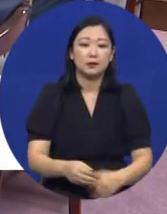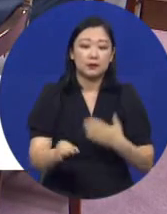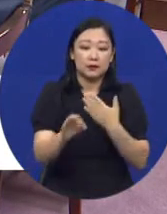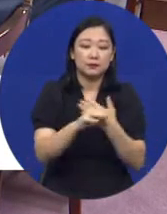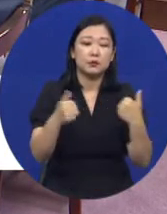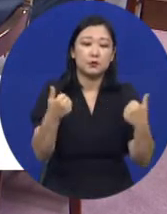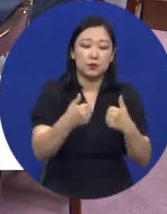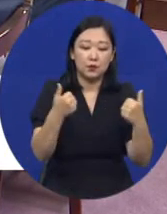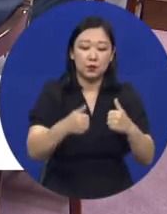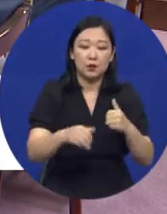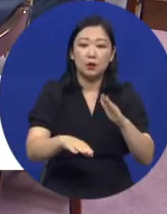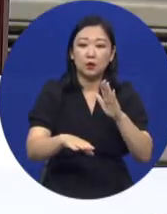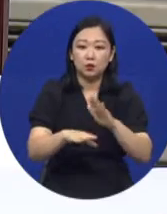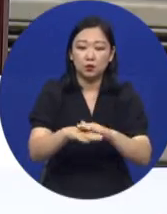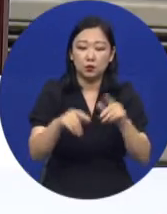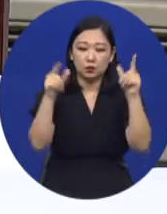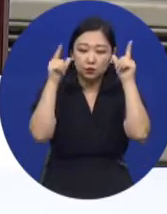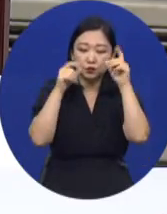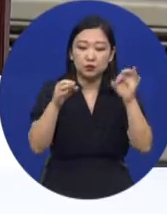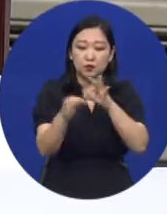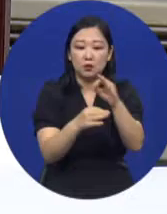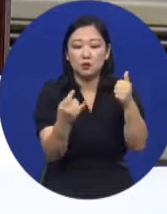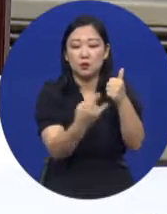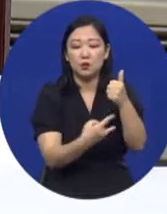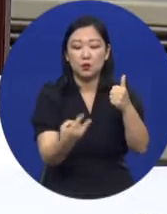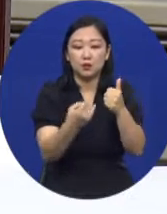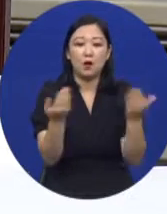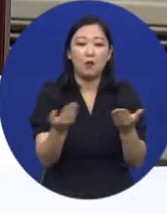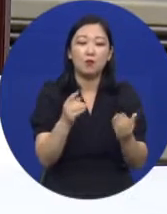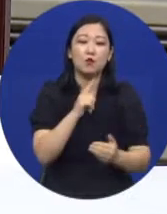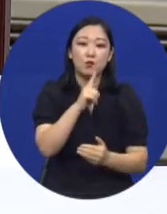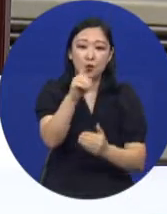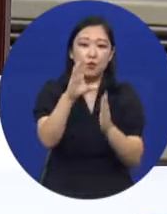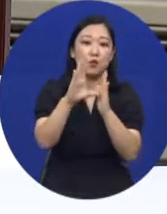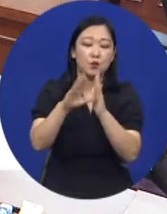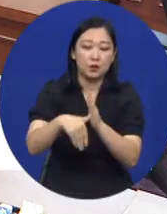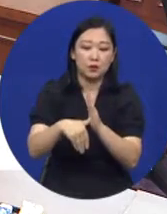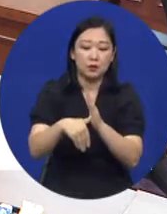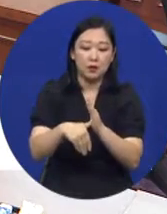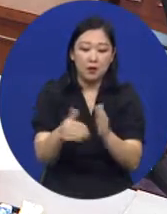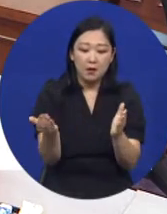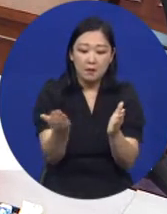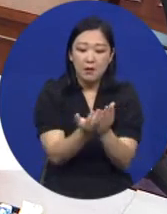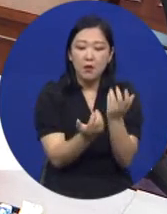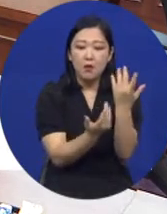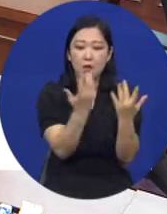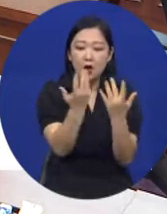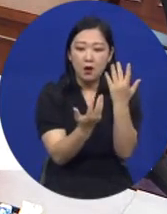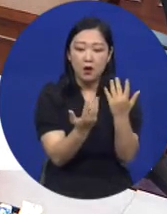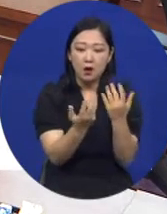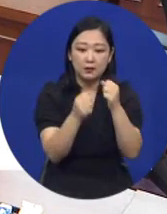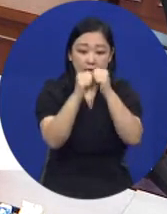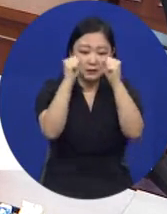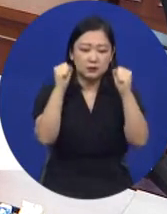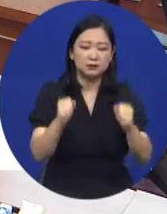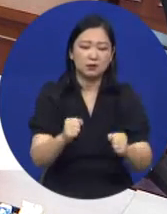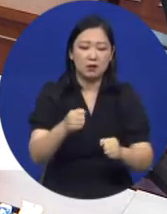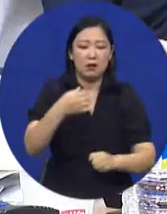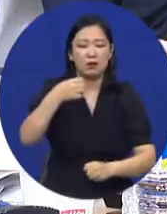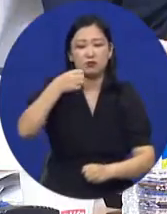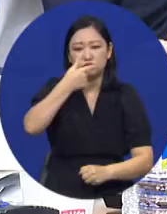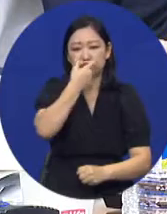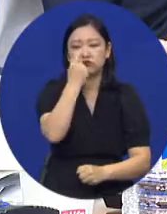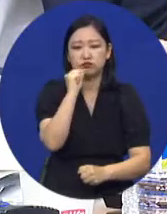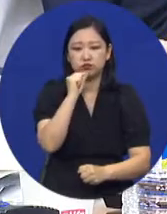임시회 농수축경제위원회 제주도 업무 보고에서 의원들은 항폭우 화재 경보 시스템이 아직 부실한